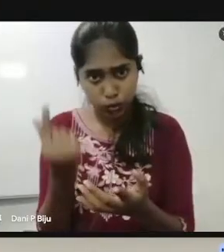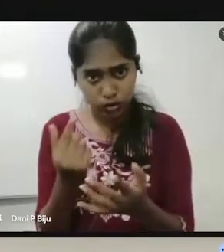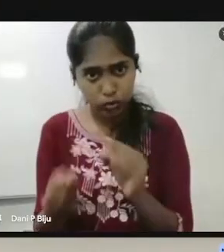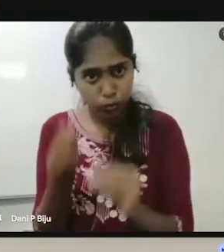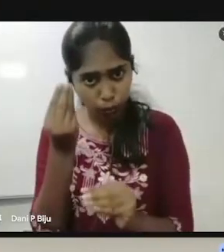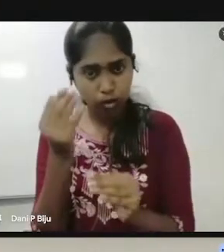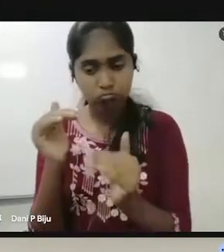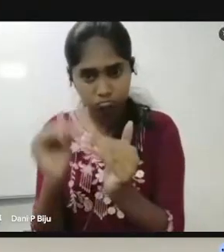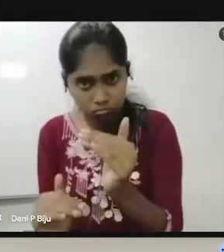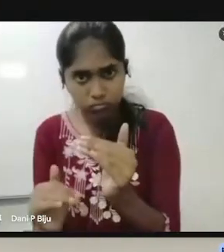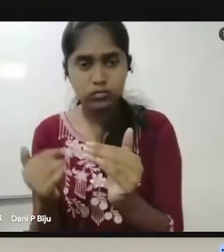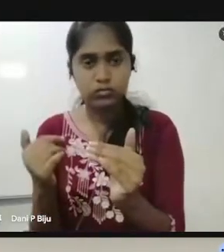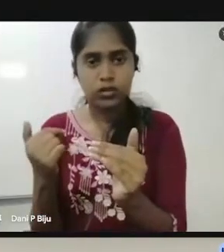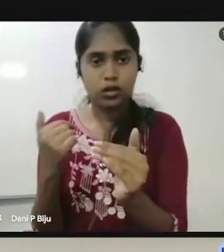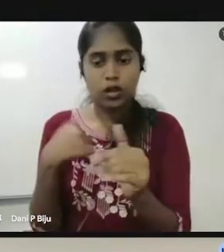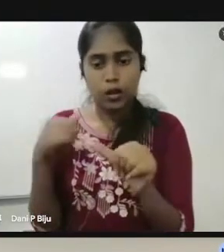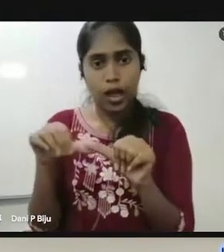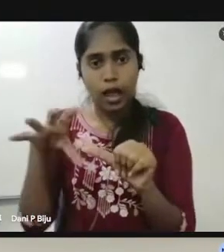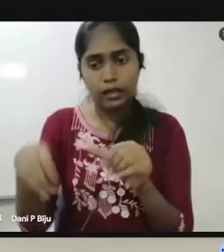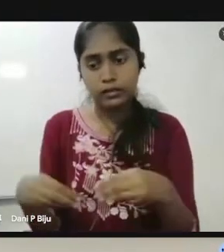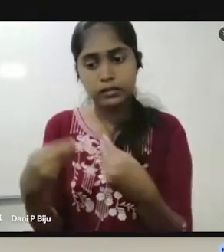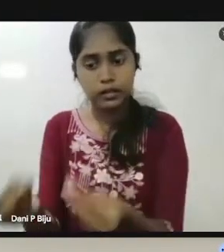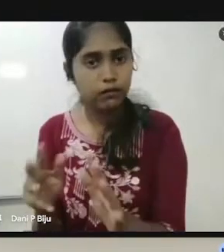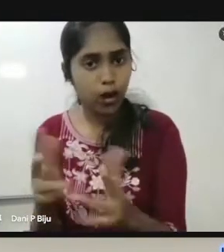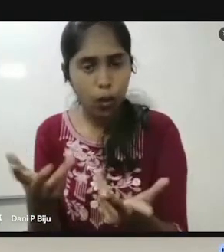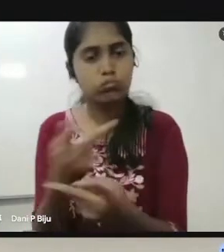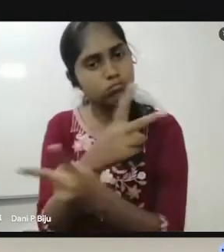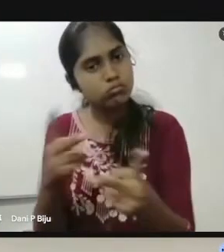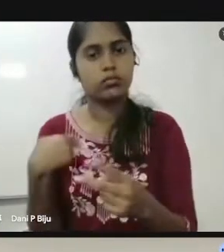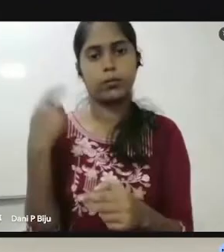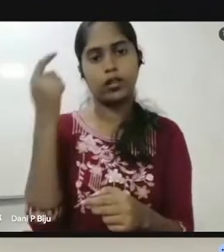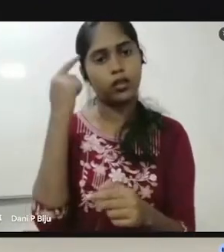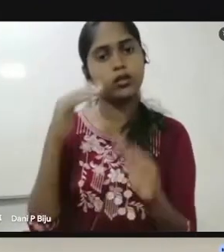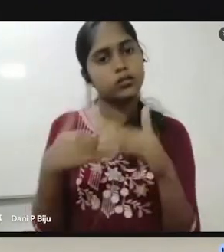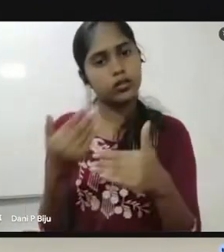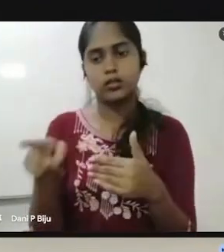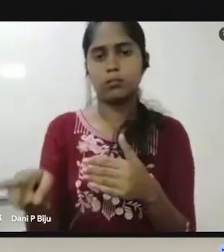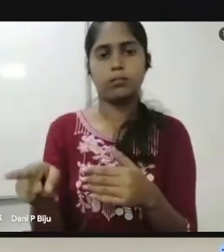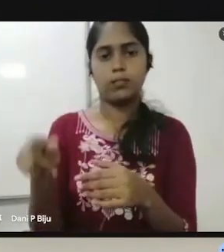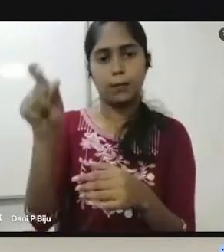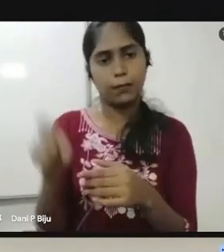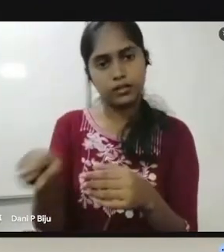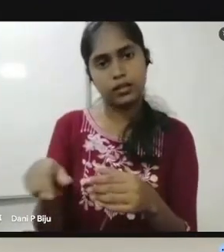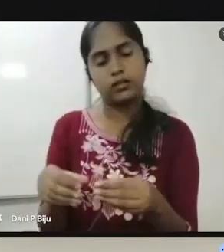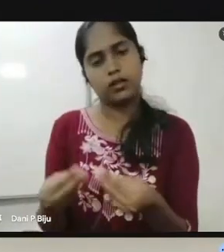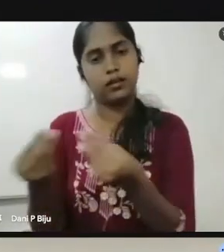നമുക്ക് എന്തൊക്കെ സ്ട്രാറ്റജീസ് അവർക്ക് കൊടുക്കാം, ഇതിനെപ്പറ്റി എല്ലാം ചിന്തിച്ചിട്ടാണ് നമ്മൾ ഒരു സിസ്റ്റം ഒരാൾക്ക് കൊടുക്കുന്നത്.